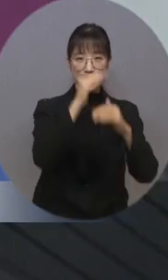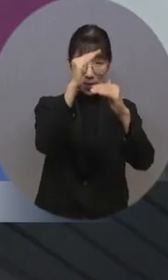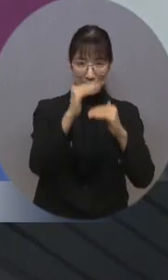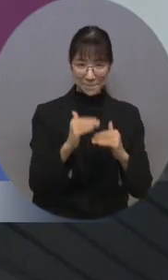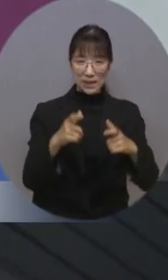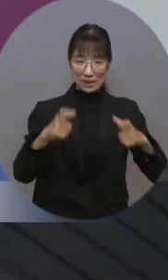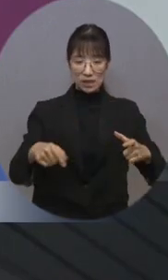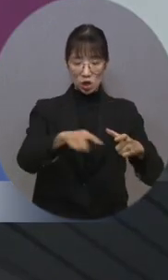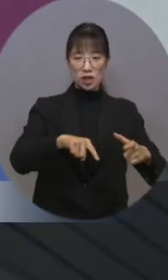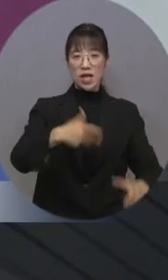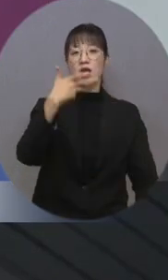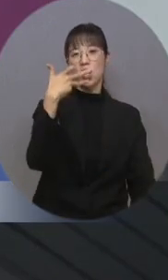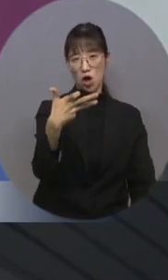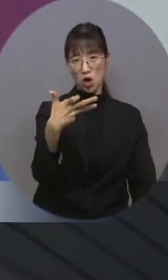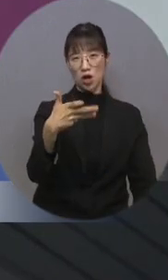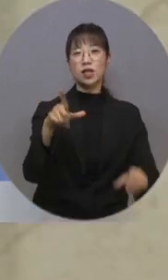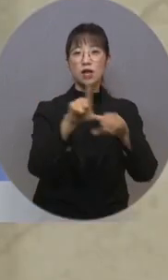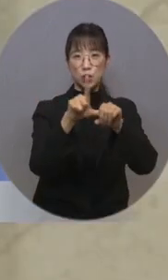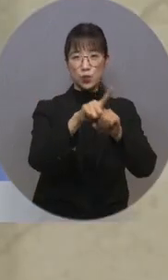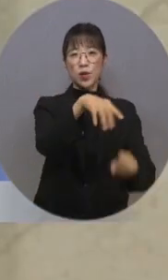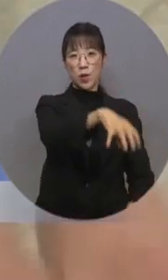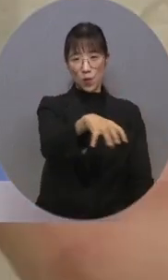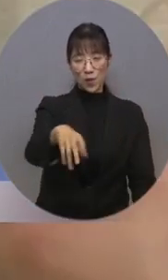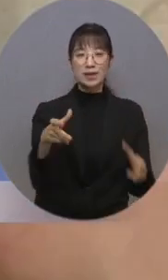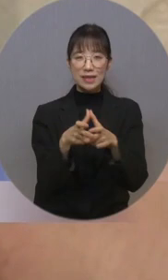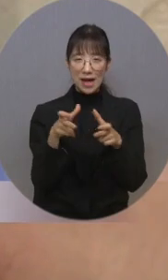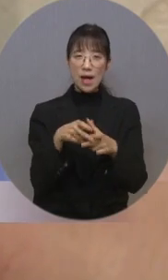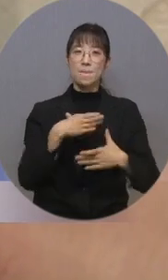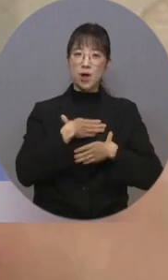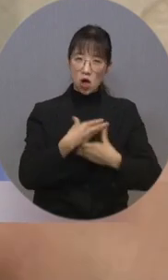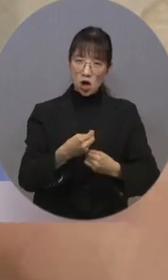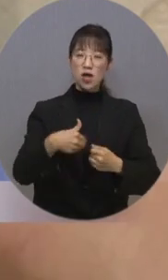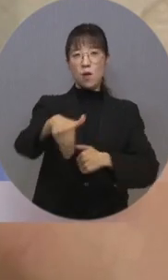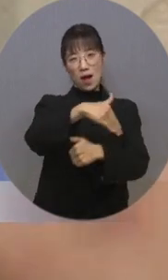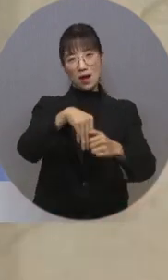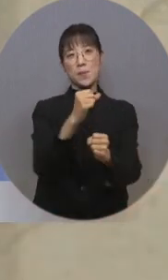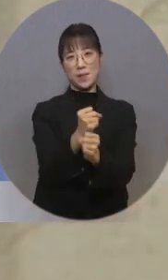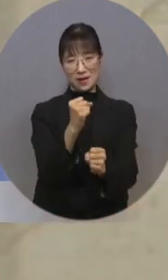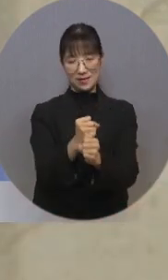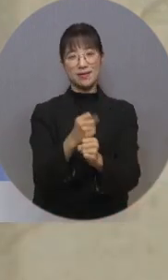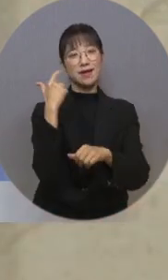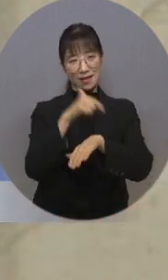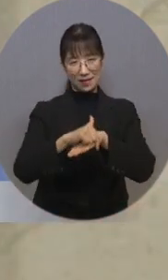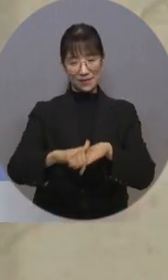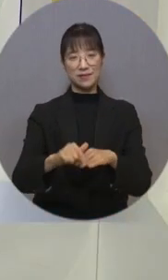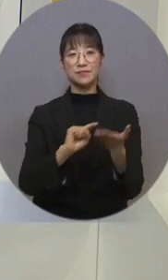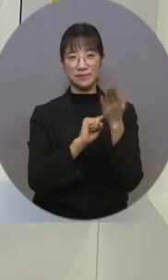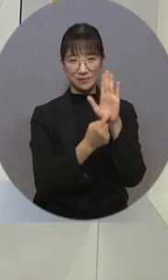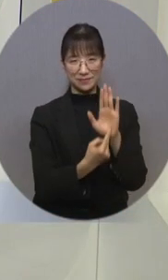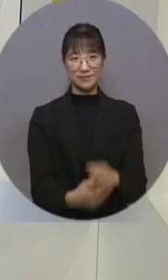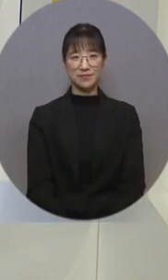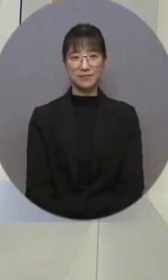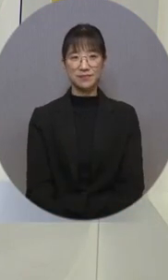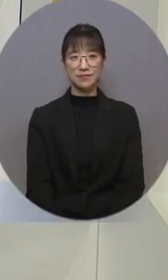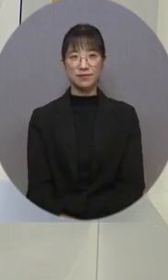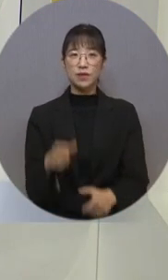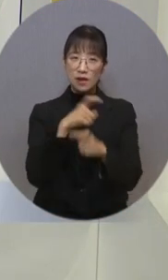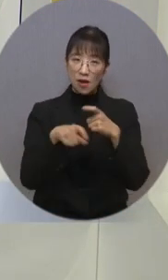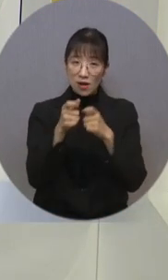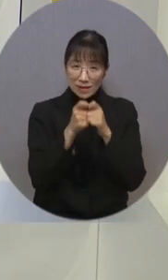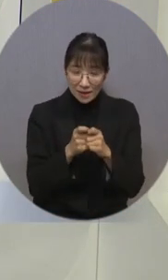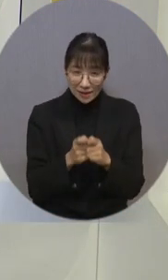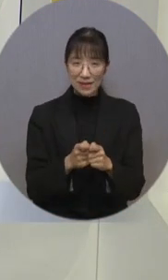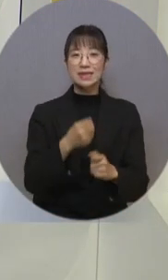내 18개소 충전소에 장애인 편의 환경을 조성해 나갈 계획이라고 밝혔습니다. 더 자세한